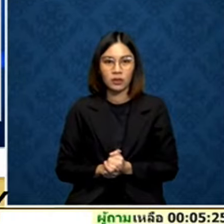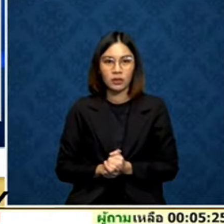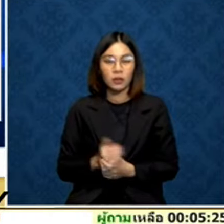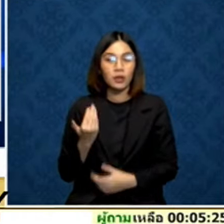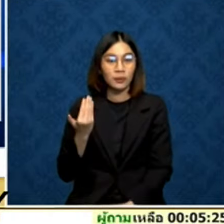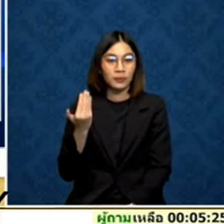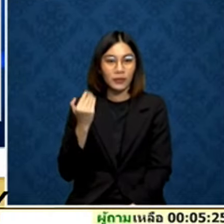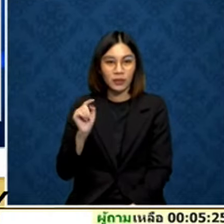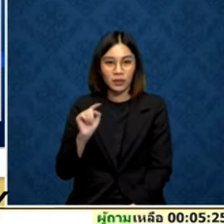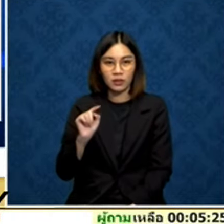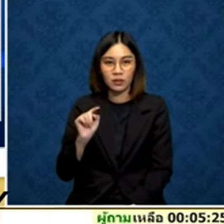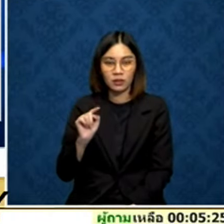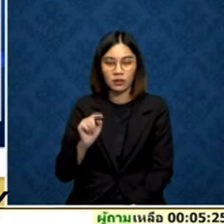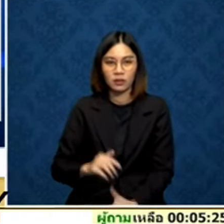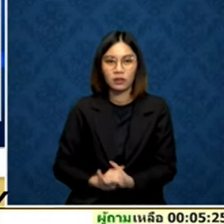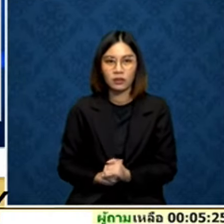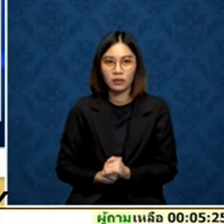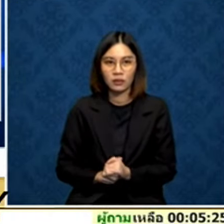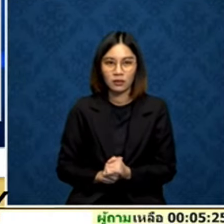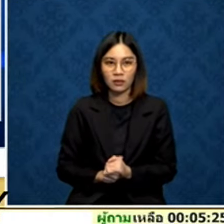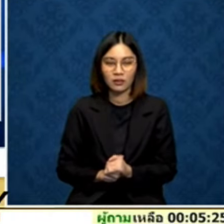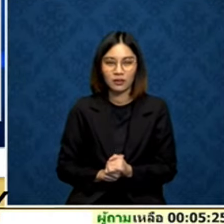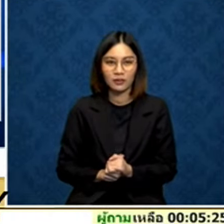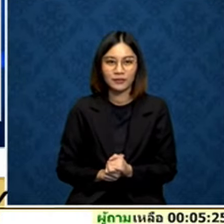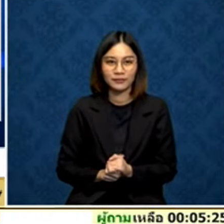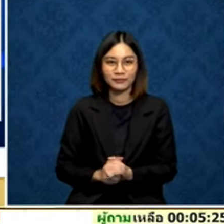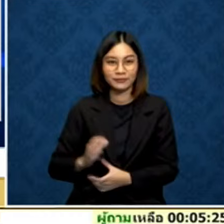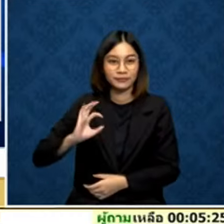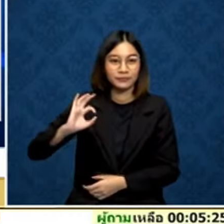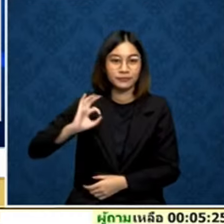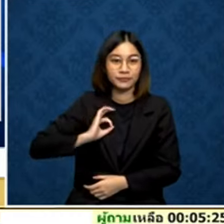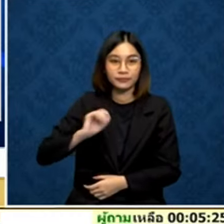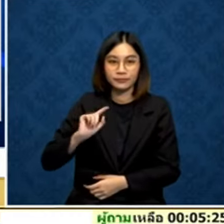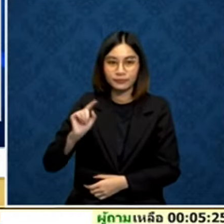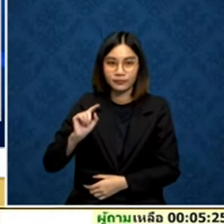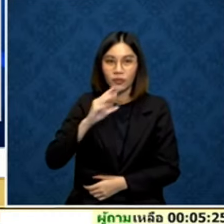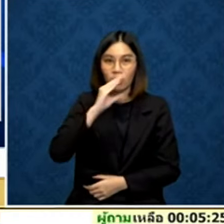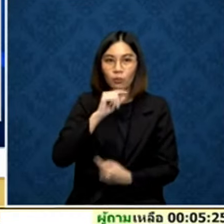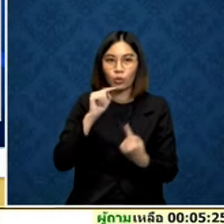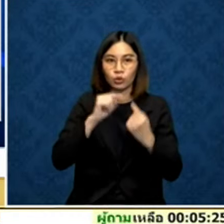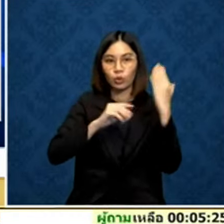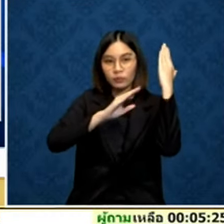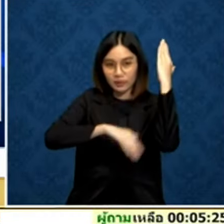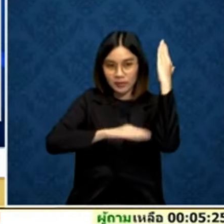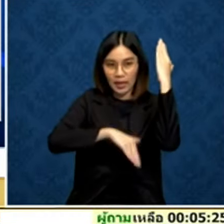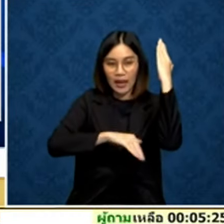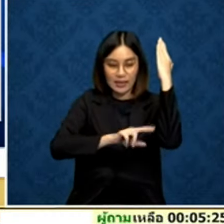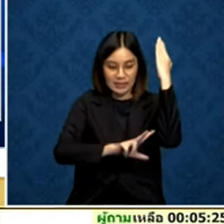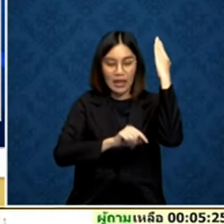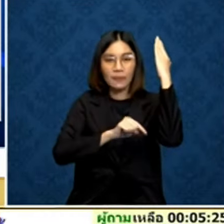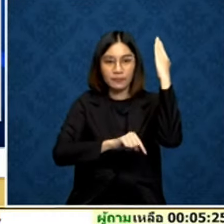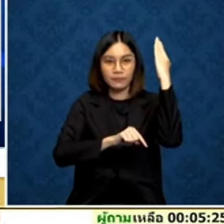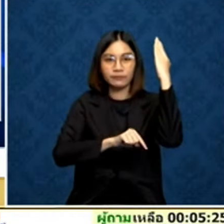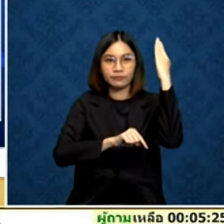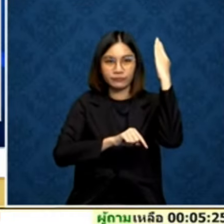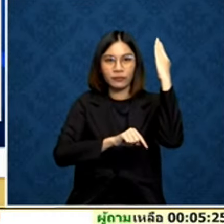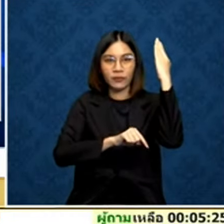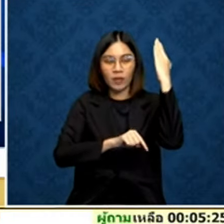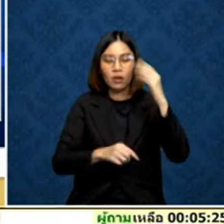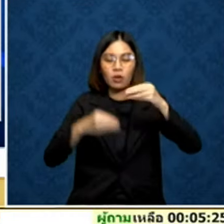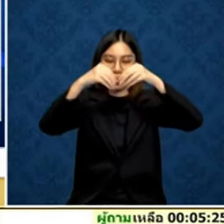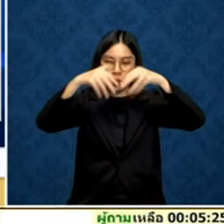านเข้ามาได้ฟังท่านสมาชิกผู้ทรงเกียรติได้กรุณาพูดถึง3จังหวัดชายแดนภาคใต้ก็เป็นส่วนหนึ่งที่โครงสร้างเศรษฐกิ